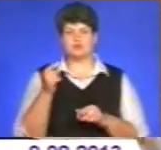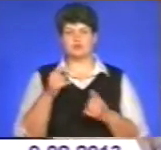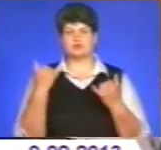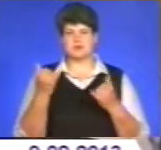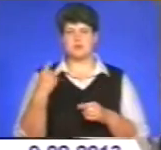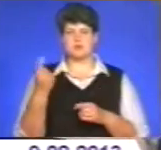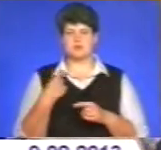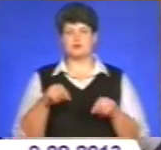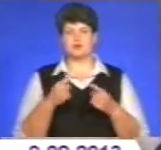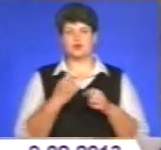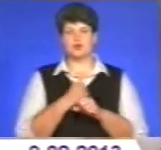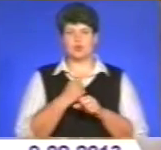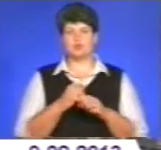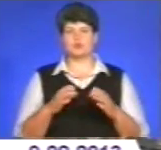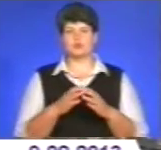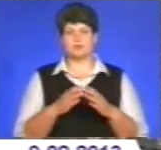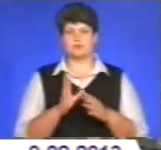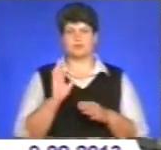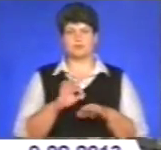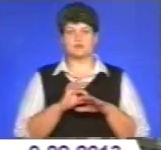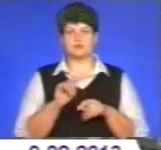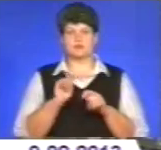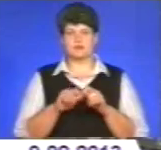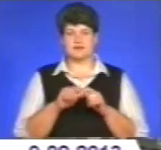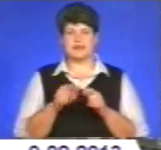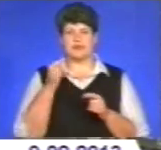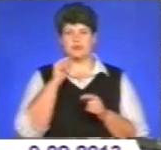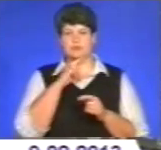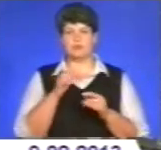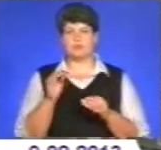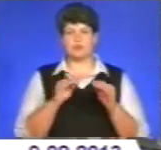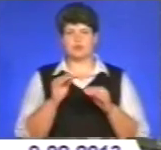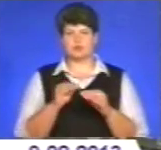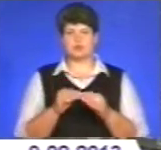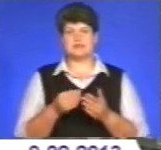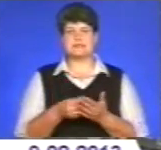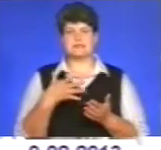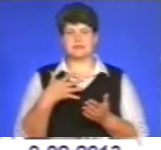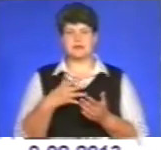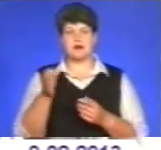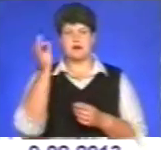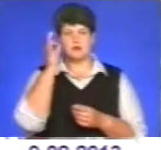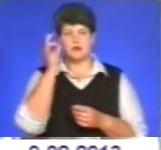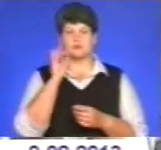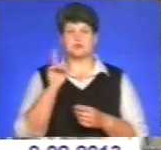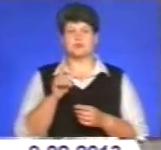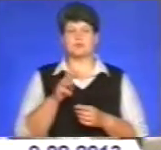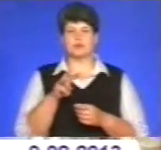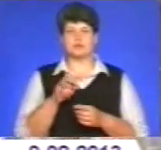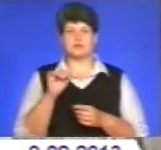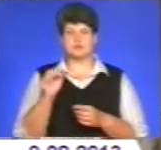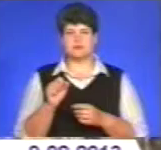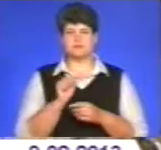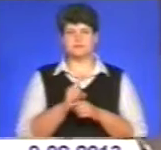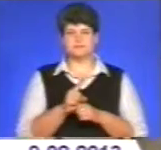областях створені робочі групи, які здійснюють перевірку економічної обґрунтованості встановлених цін. Нагадаємо, прем'єр Микола Азаров доручив